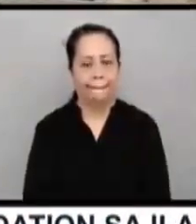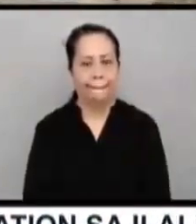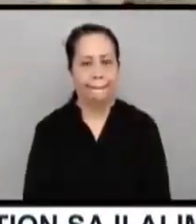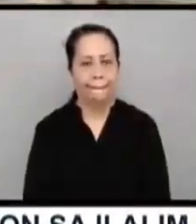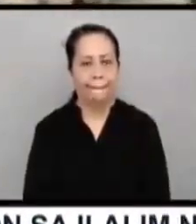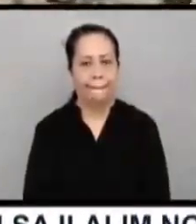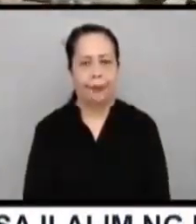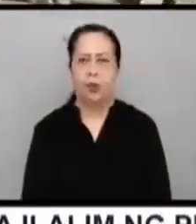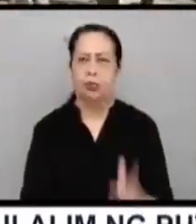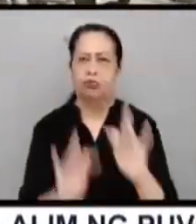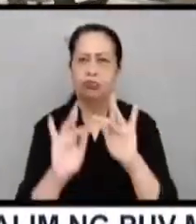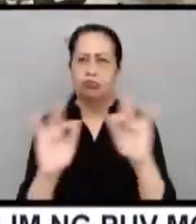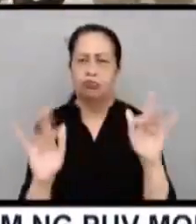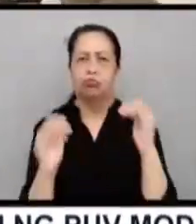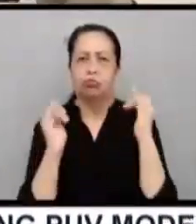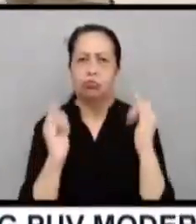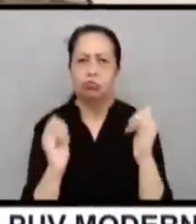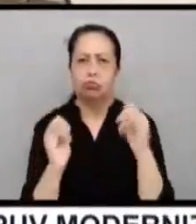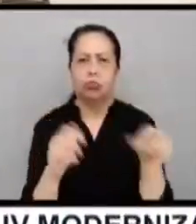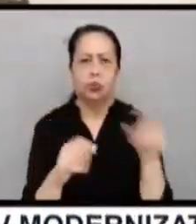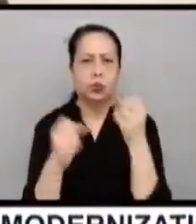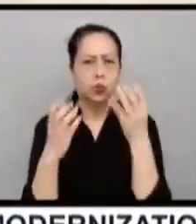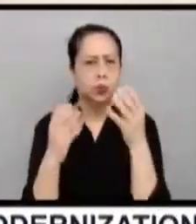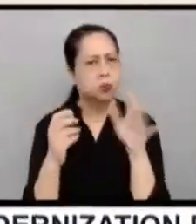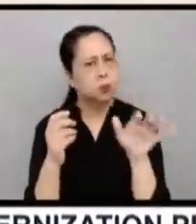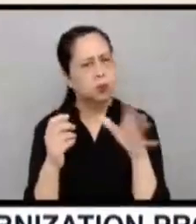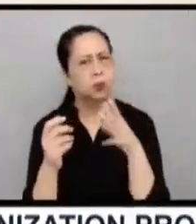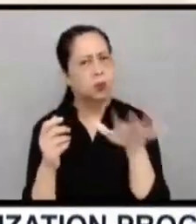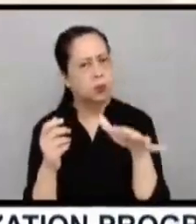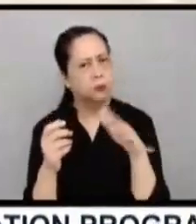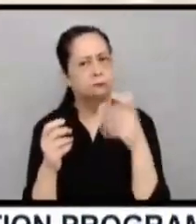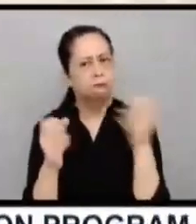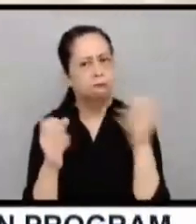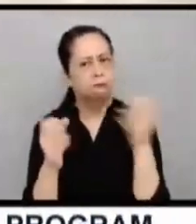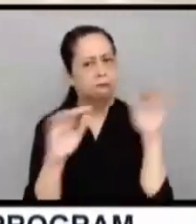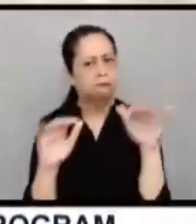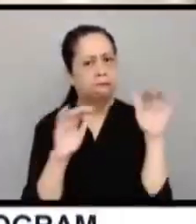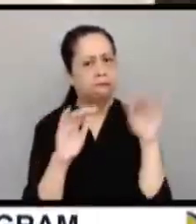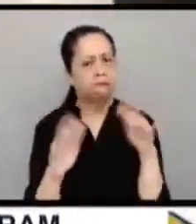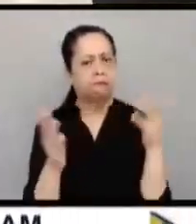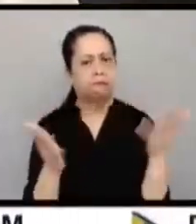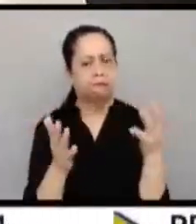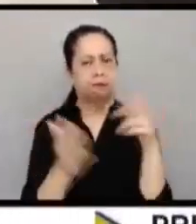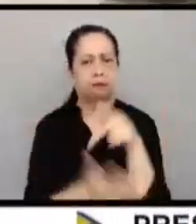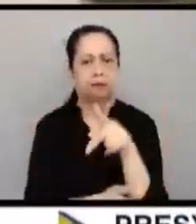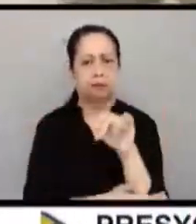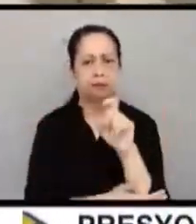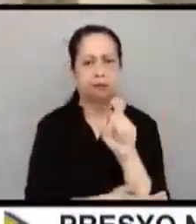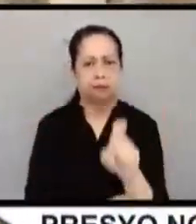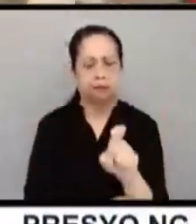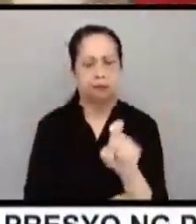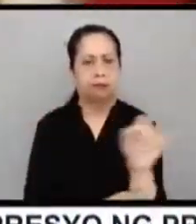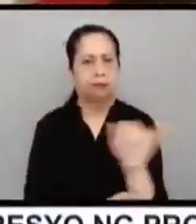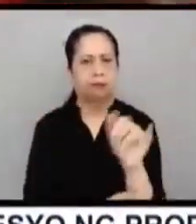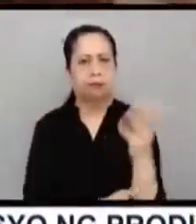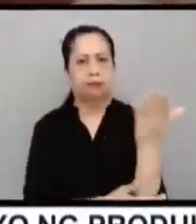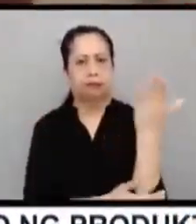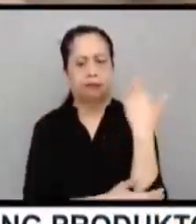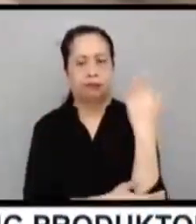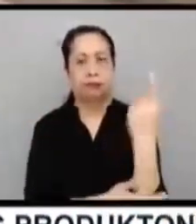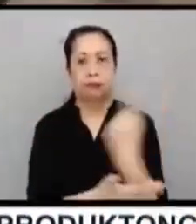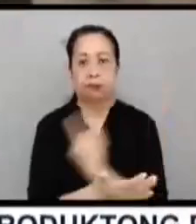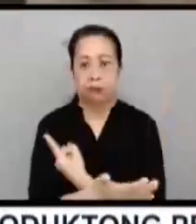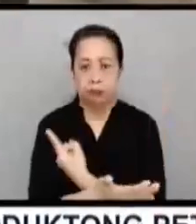Halos wala pa rin pagbabago ang dami ng mga pasahero na pumupunta dito sa PITX. Tulad noong nakaraang Linggo,